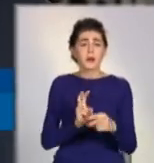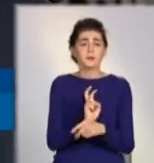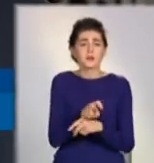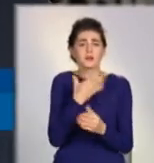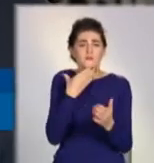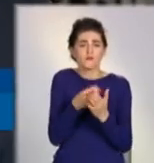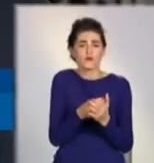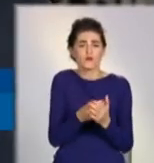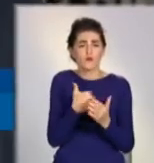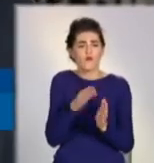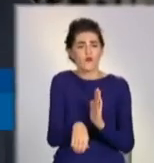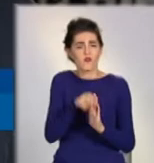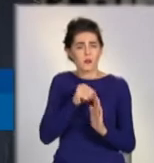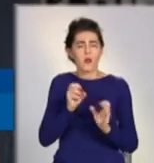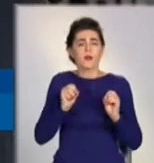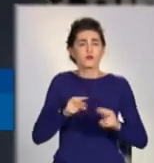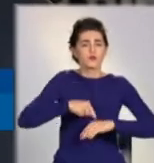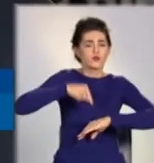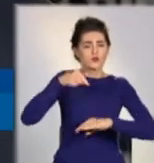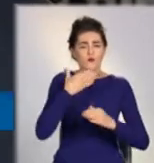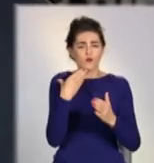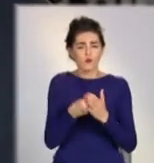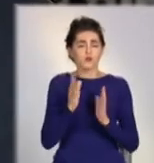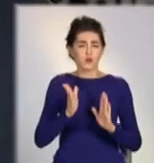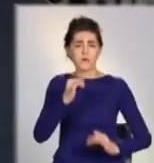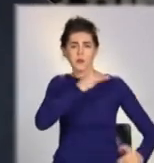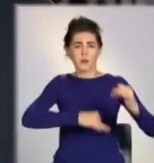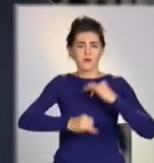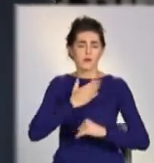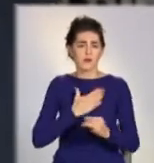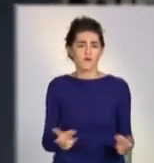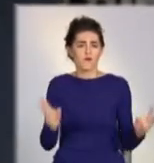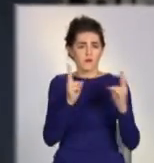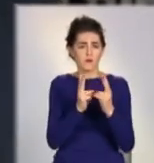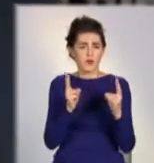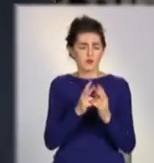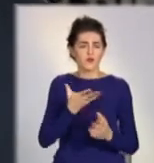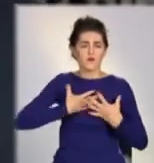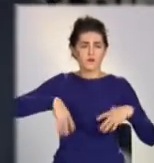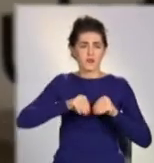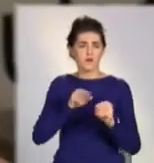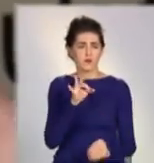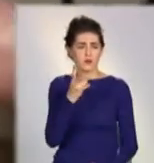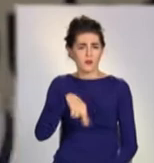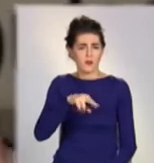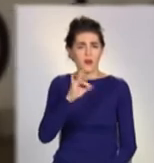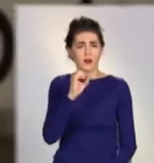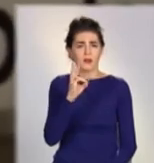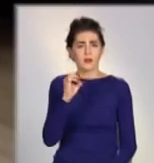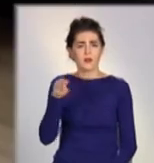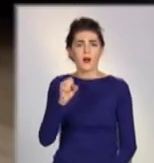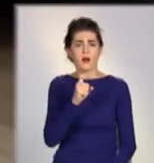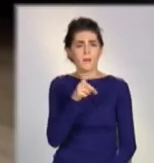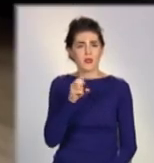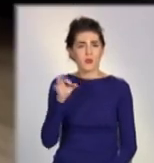свого вибору, як відчути, що це твоє. Про все це ми говоримо на наших зустрічах разом з фондом Ріната Ахметова. Кожен з нас